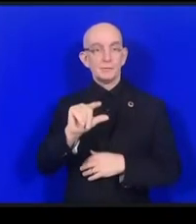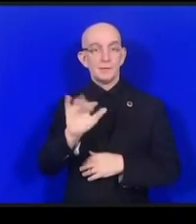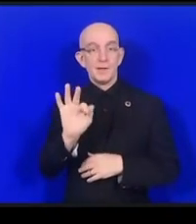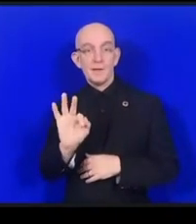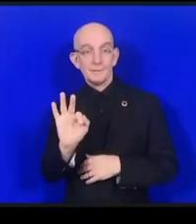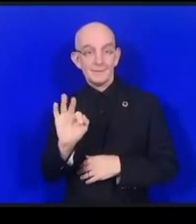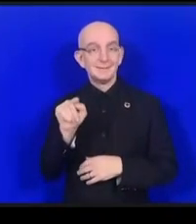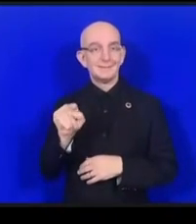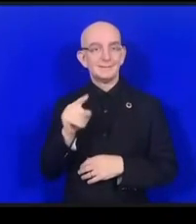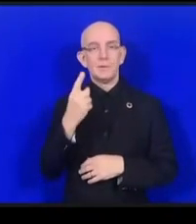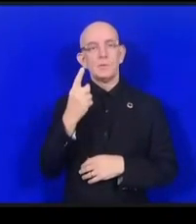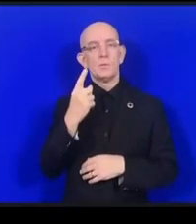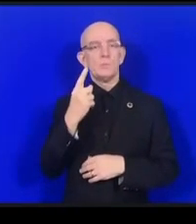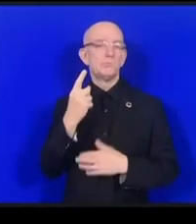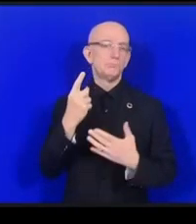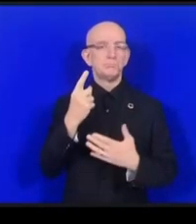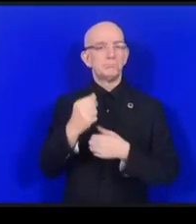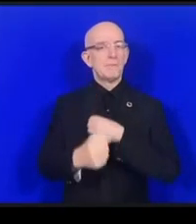форумом